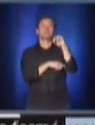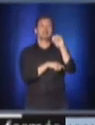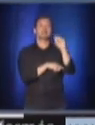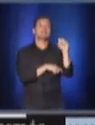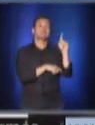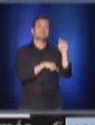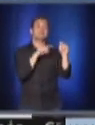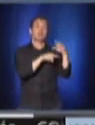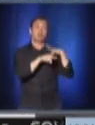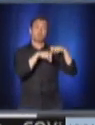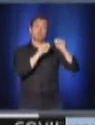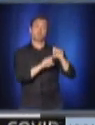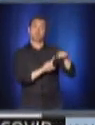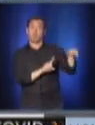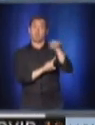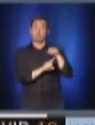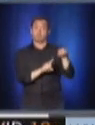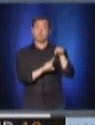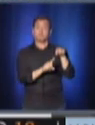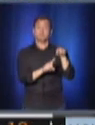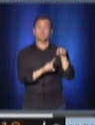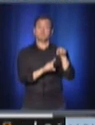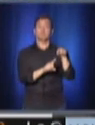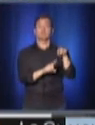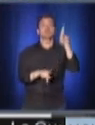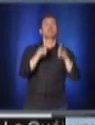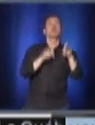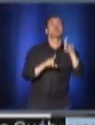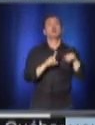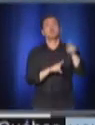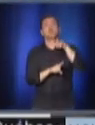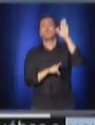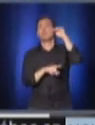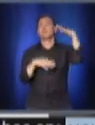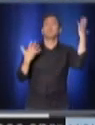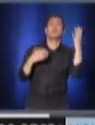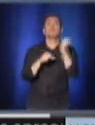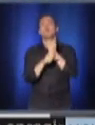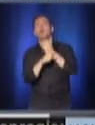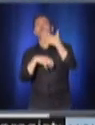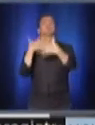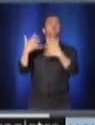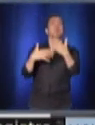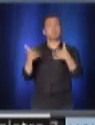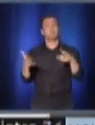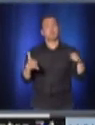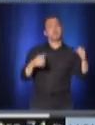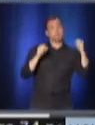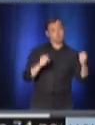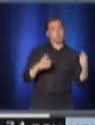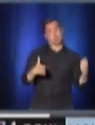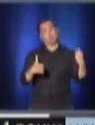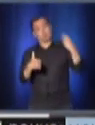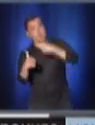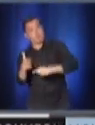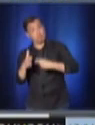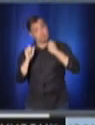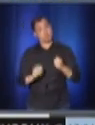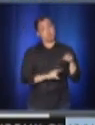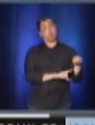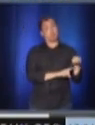compte que les gens n'ont pas appliqué ou n'ont pas mis les choses en place, peut agir avec des amendes, etc. Dans